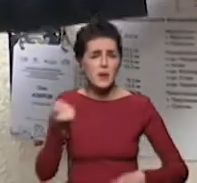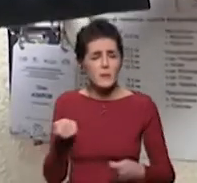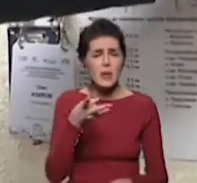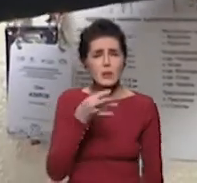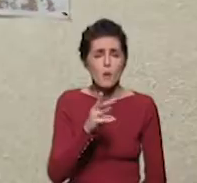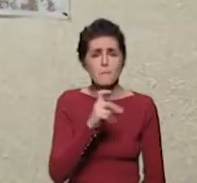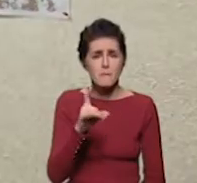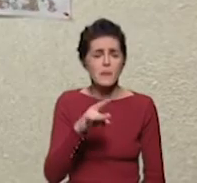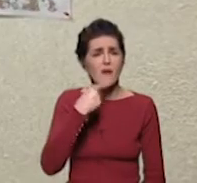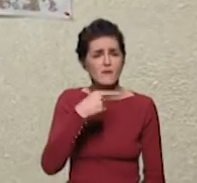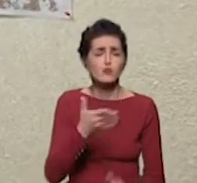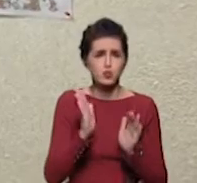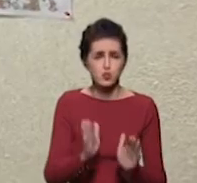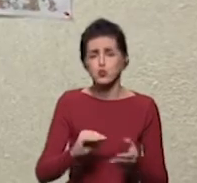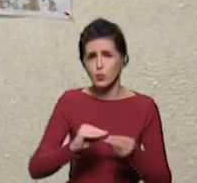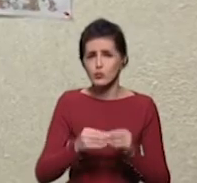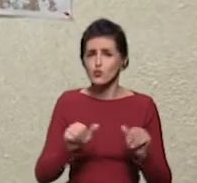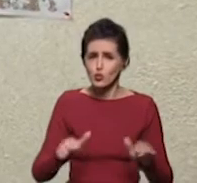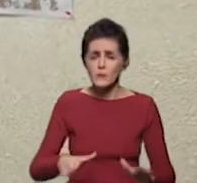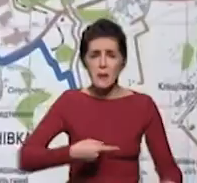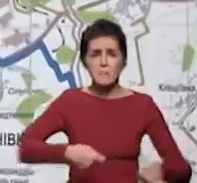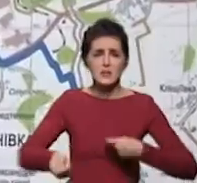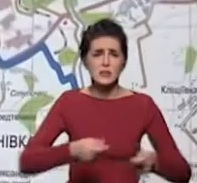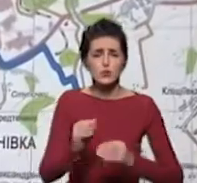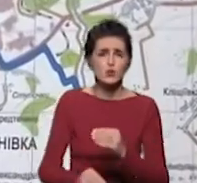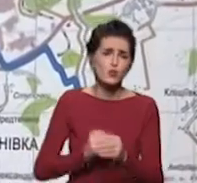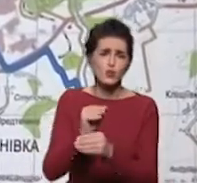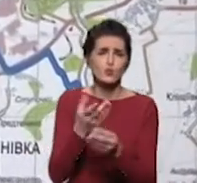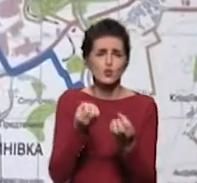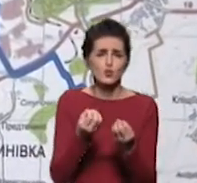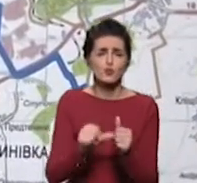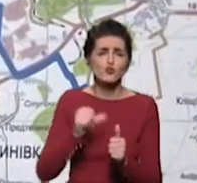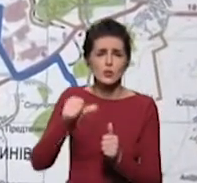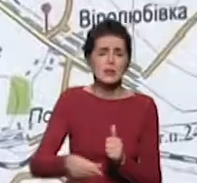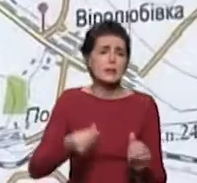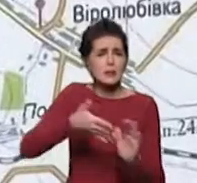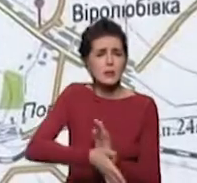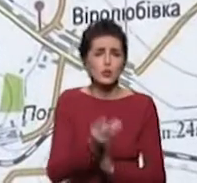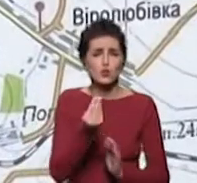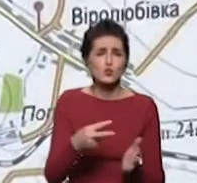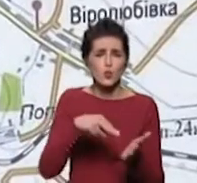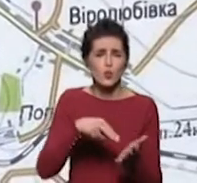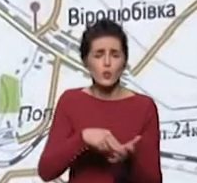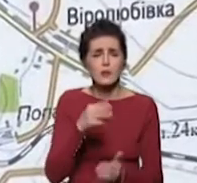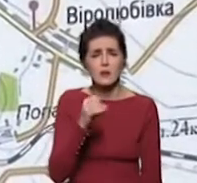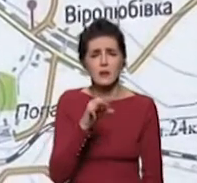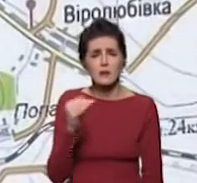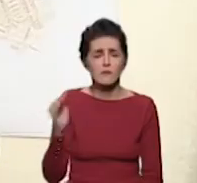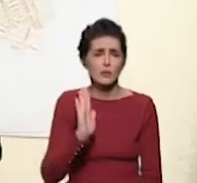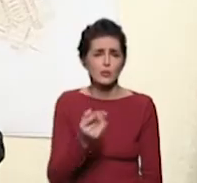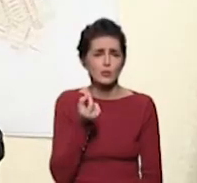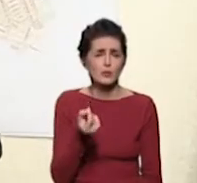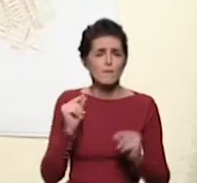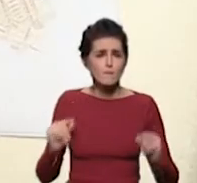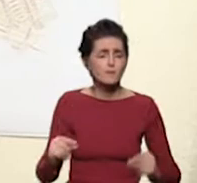голова, незабаром проблему вирішать. Перевізнику компенсуватиме частину витрат, але й вартість проїзду доведеться підвищити.